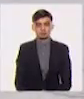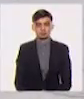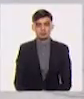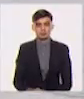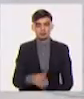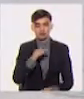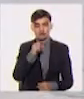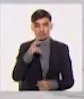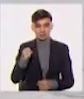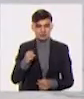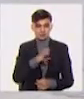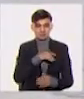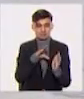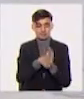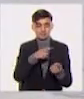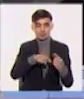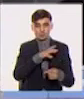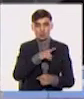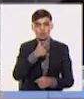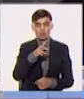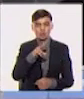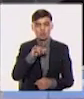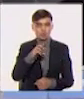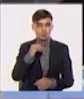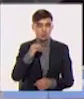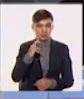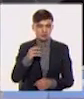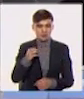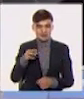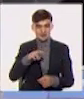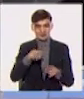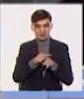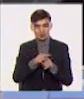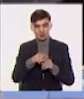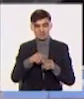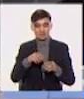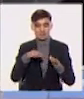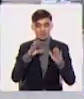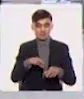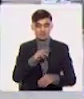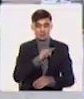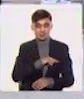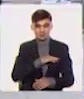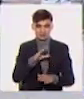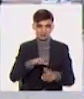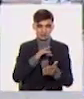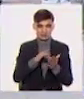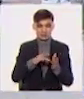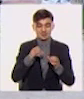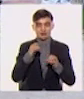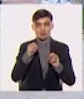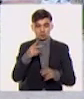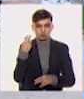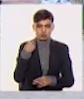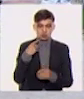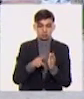Жанна Мамырханова есімді бұл кәсіпкер Глубокое ауданының орталығындағы дәмхана ғимаратын жылытуға кететін шығынды ай сайын төлесе де бәрі бір қарыз болып